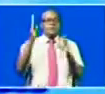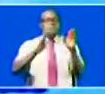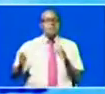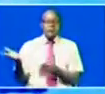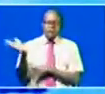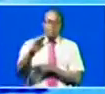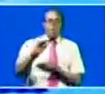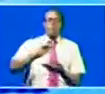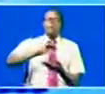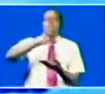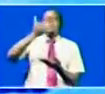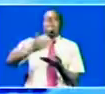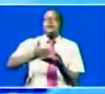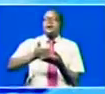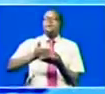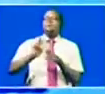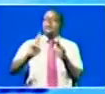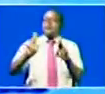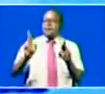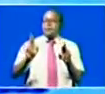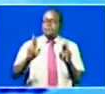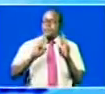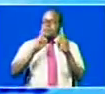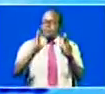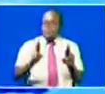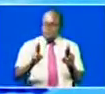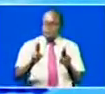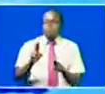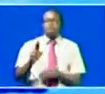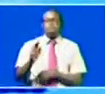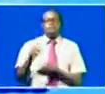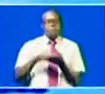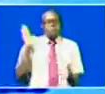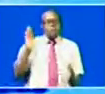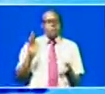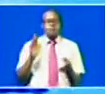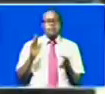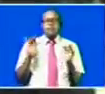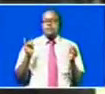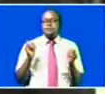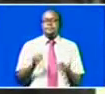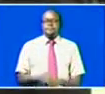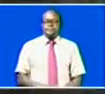fedha hizo ipo tayari. Mwanahabari wetu Jeff Kirui ana maelezo zaidi.